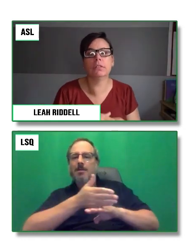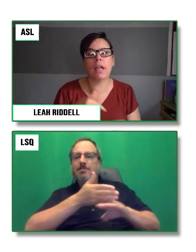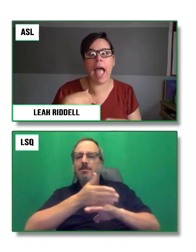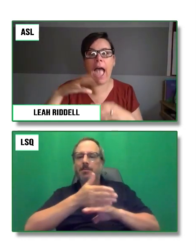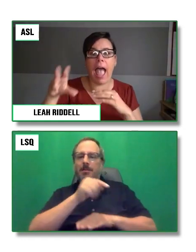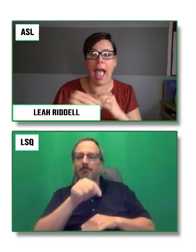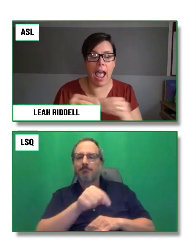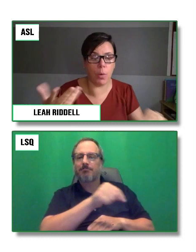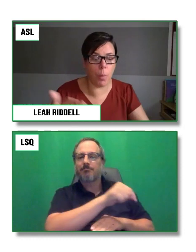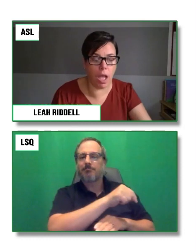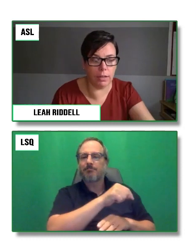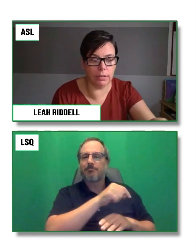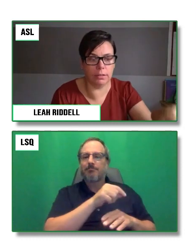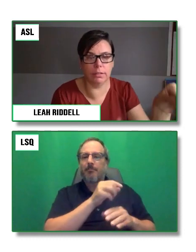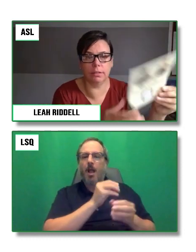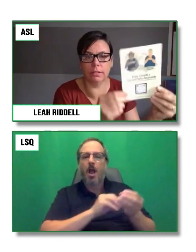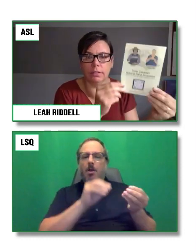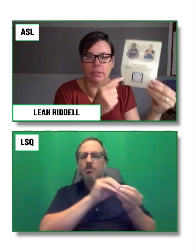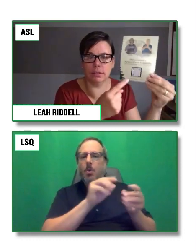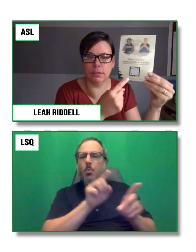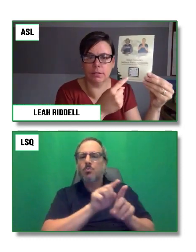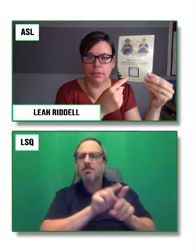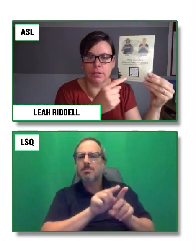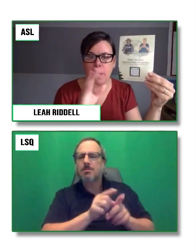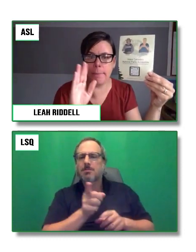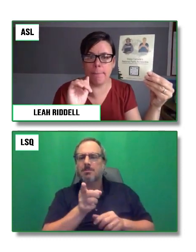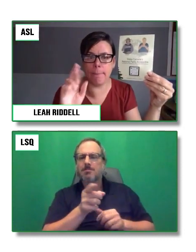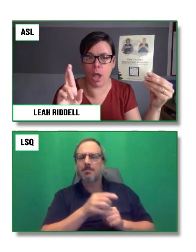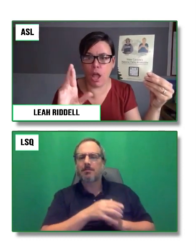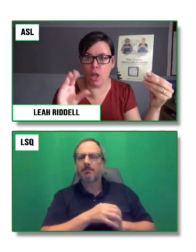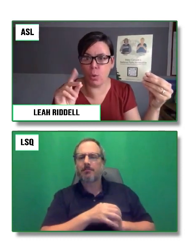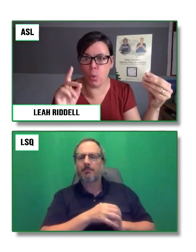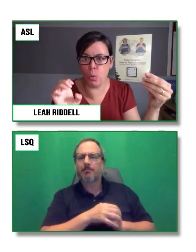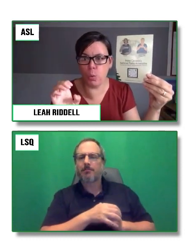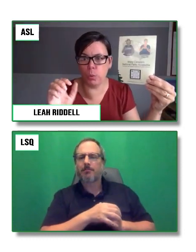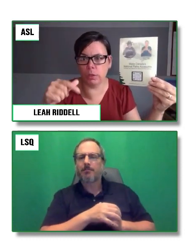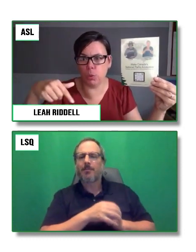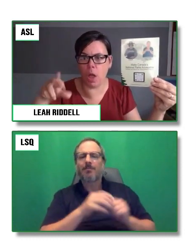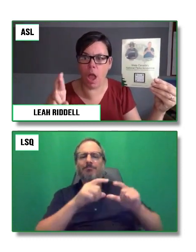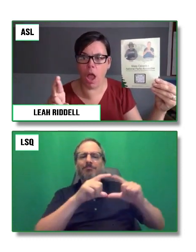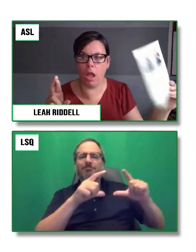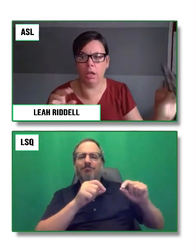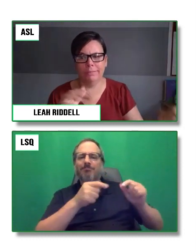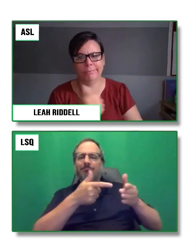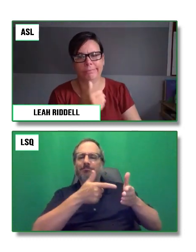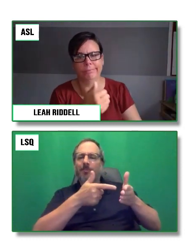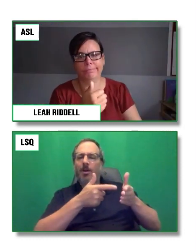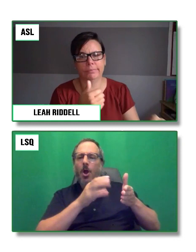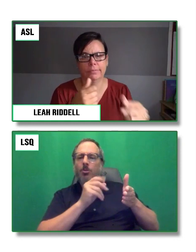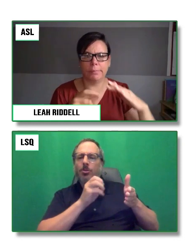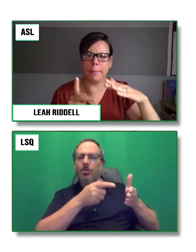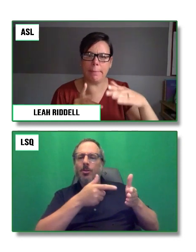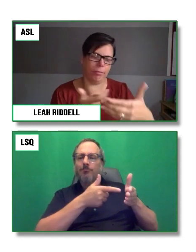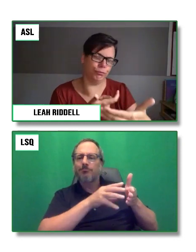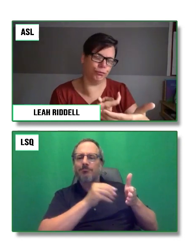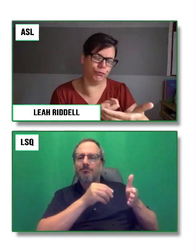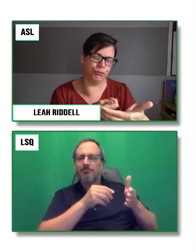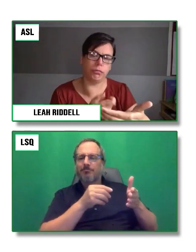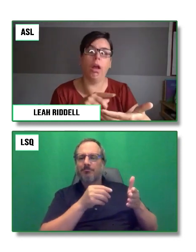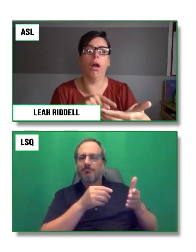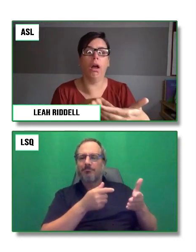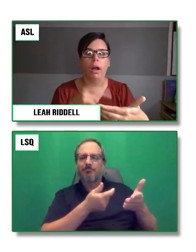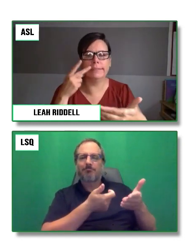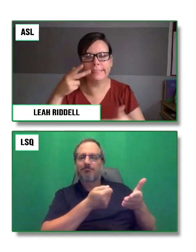6 signes différents relativement à la nature et l'accessibilité. Également, sur cette carte, vous voyez un